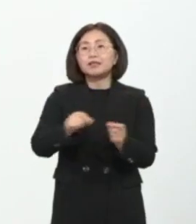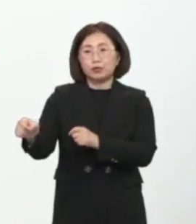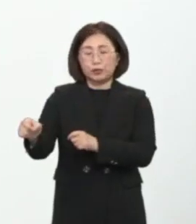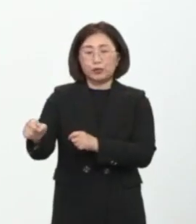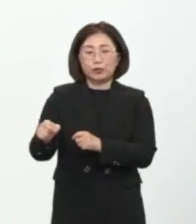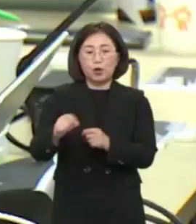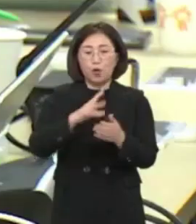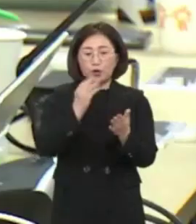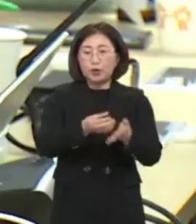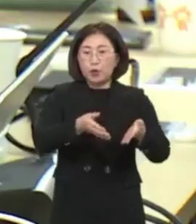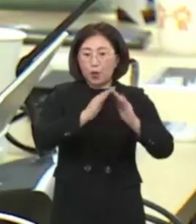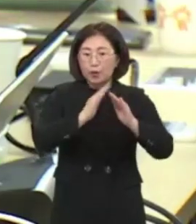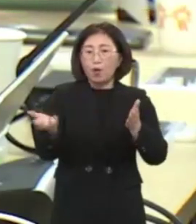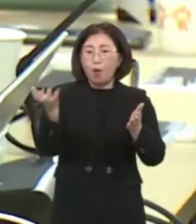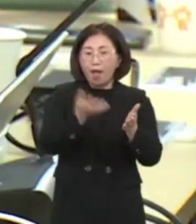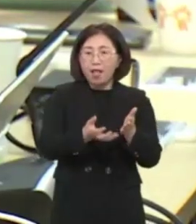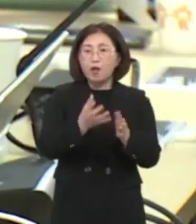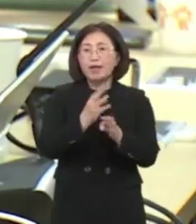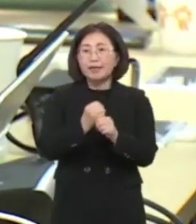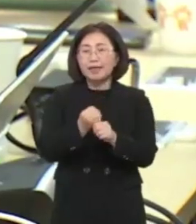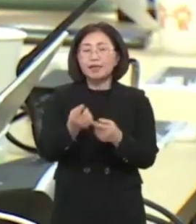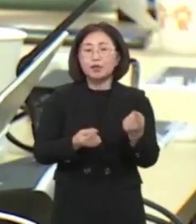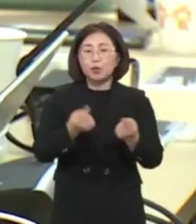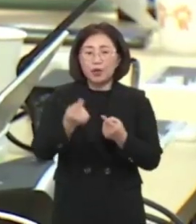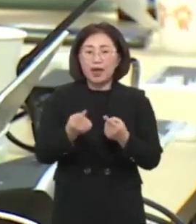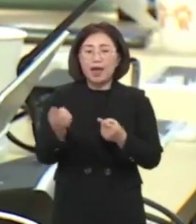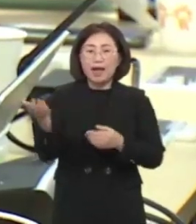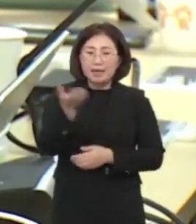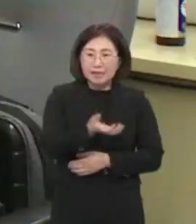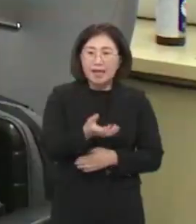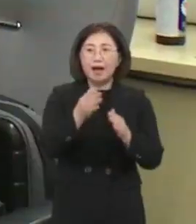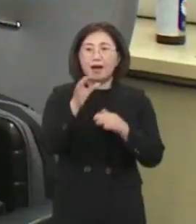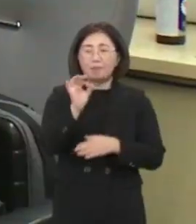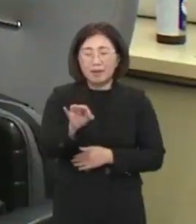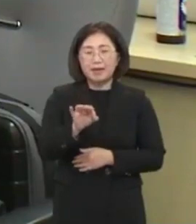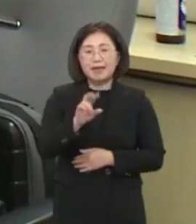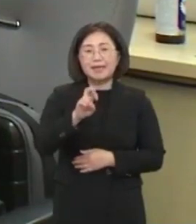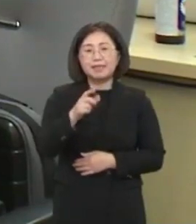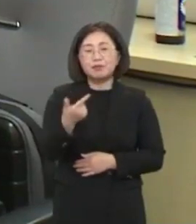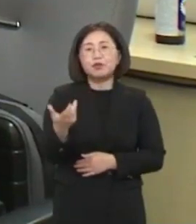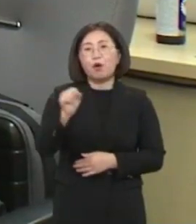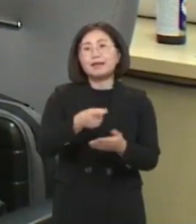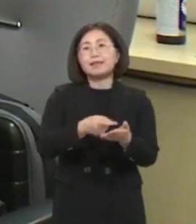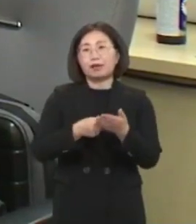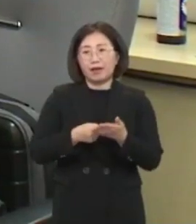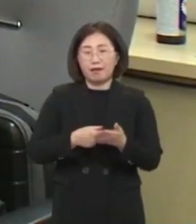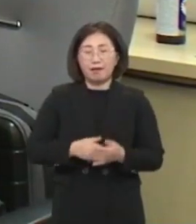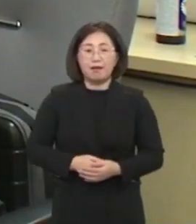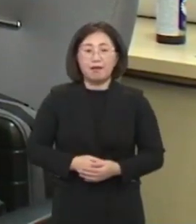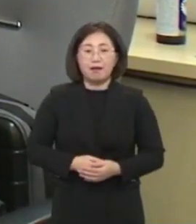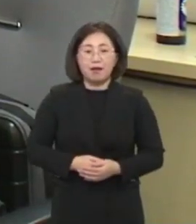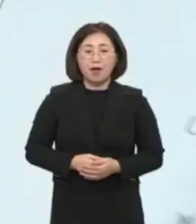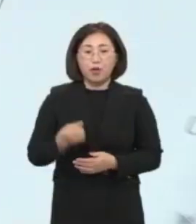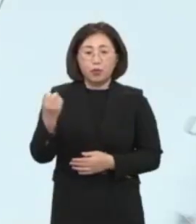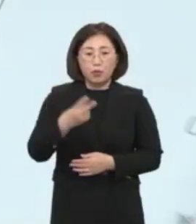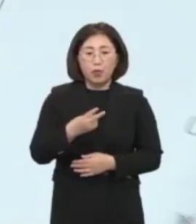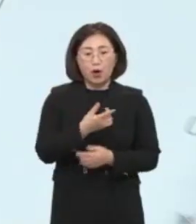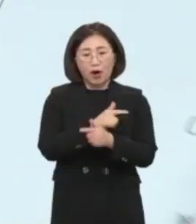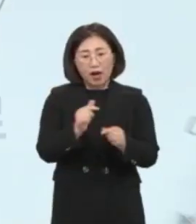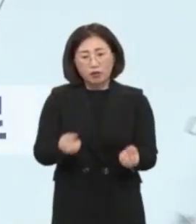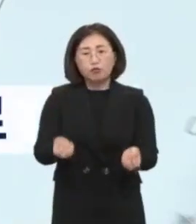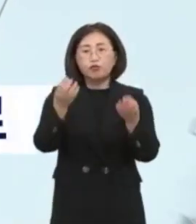건물은 관련 기관 입주 시기를 조정해 이사비와 리모델링비 26억 원가량을 아끼기로 했습니다. 이 밖에도 각종